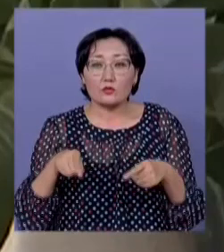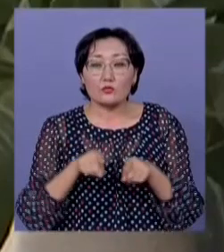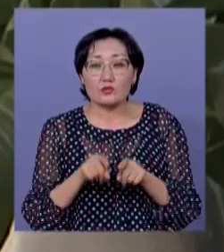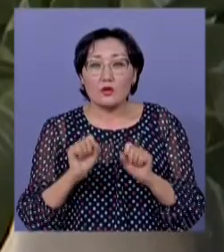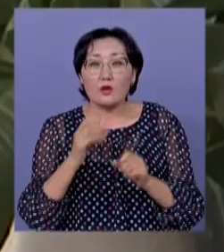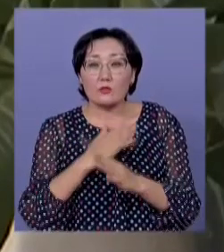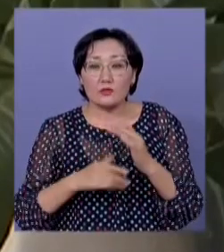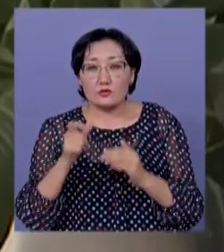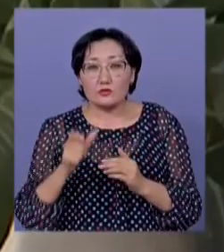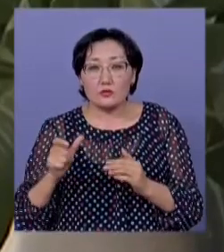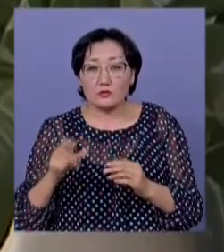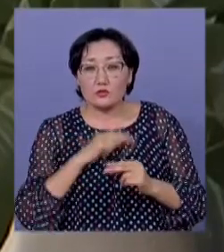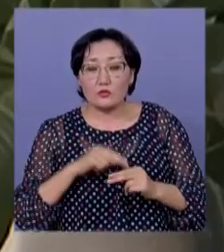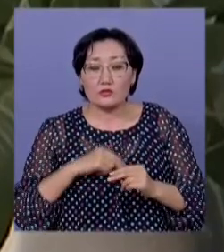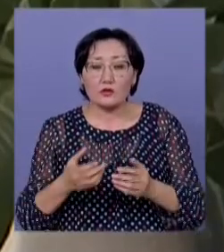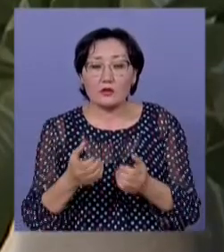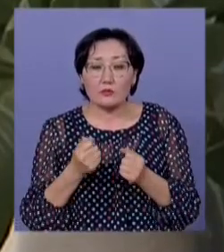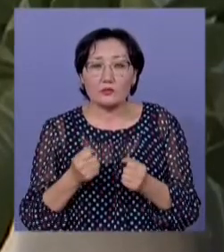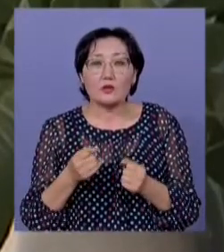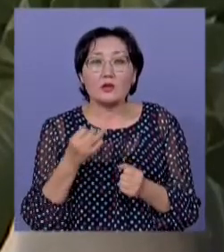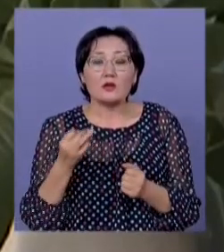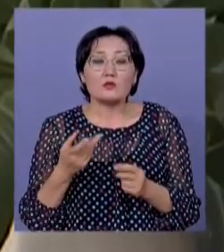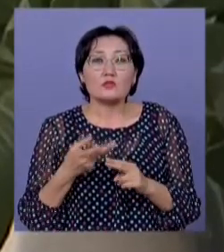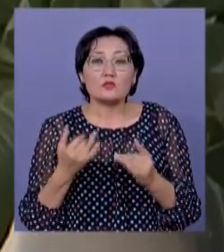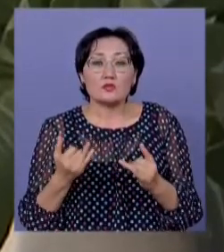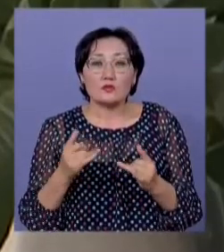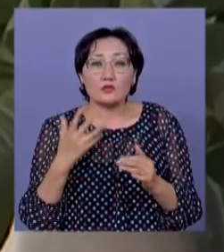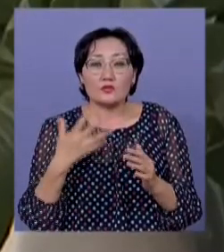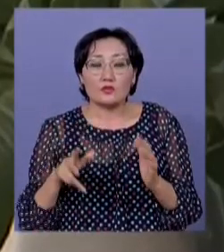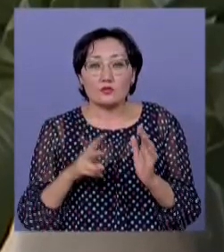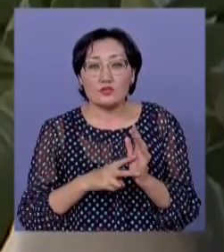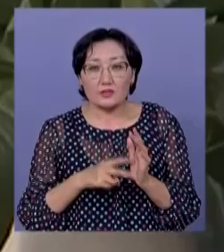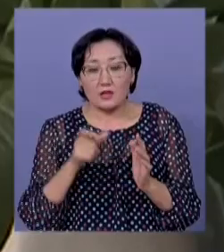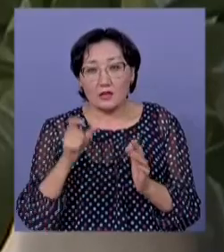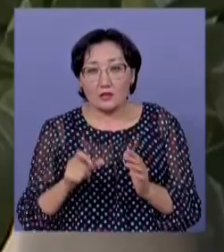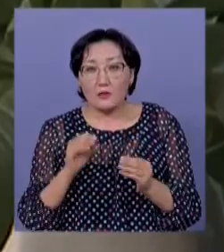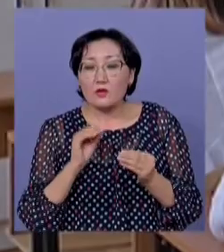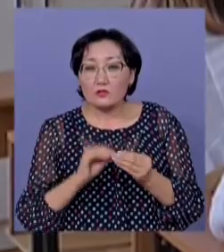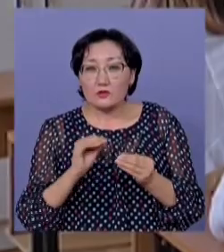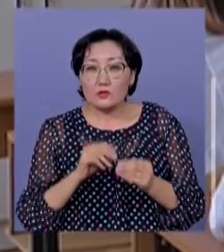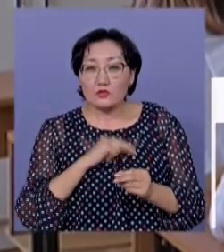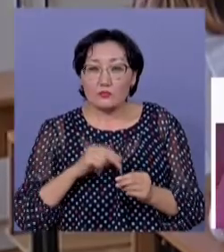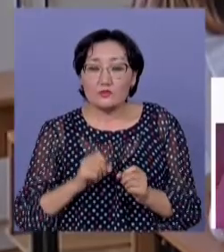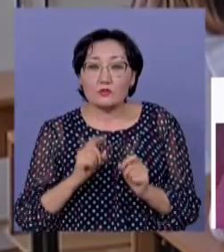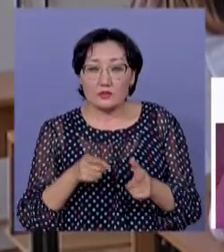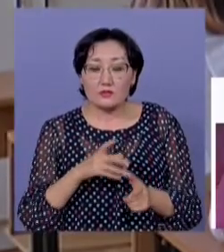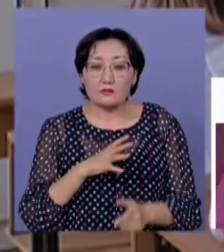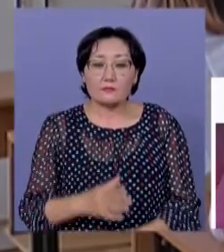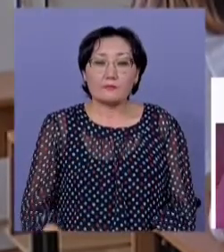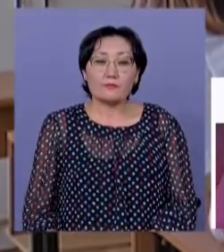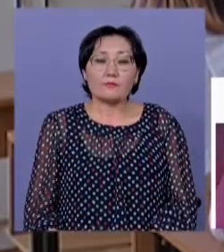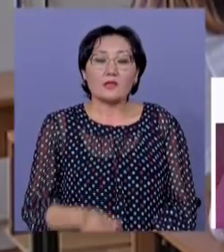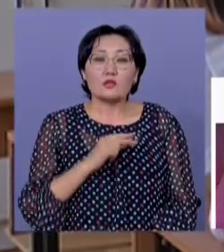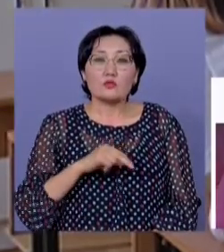мүмкіндігі шектеулі балаларды жұмысқа қабылдауға қызығады. Осы күні 57 адам тұрақты жұмысқа орналасты. Жұмыспен